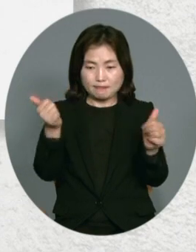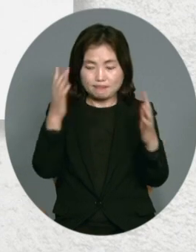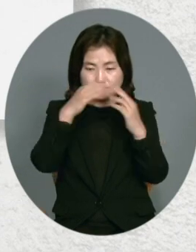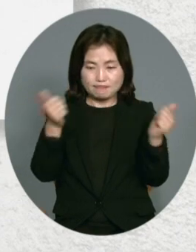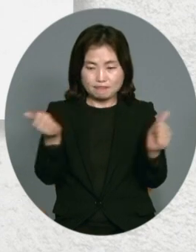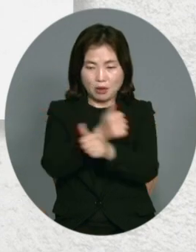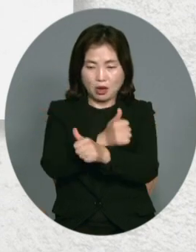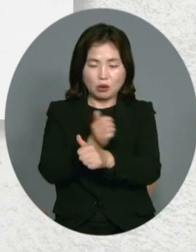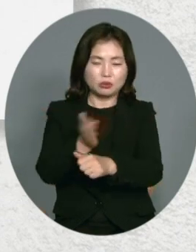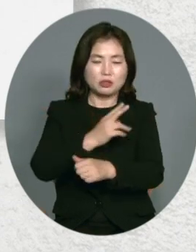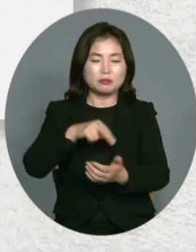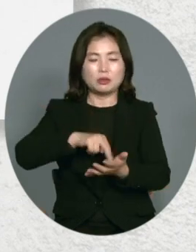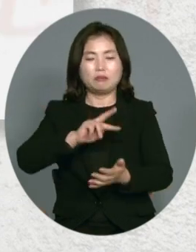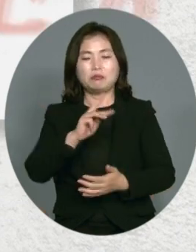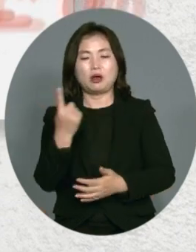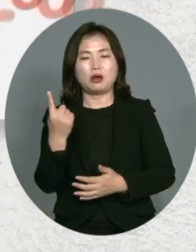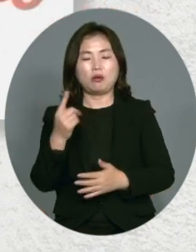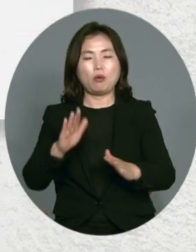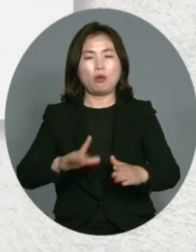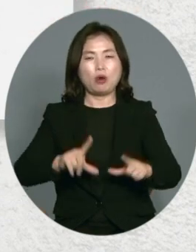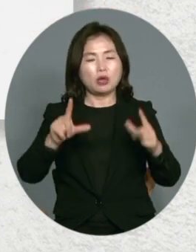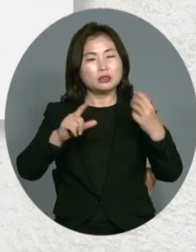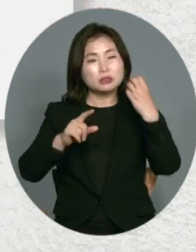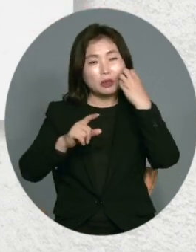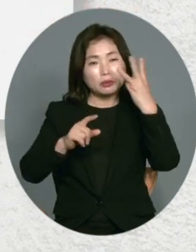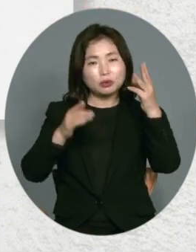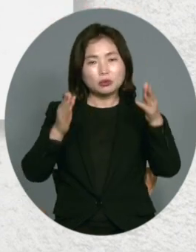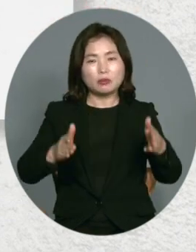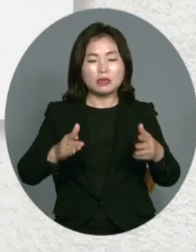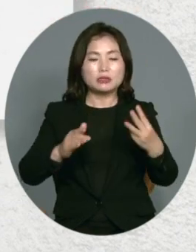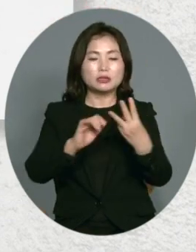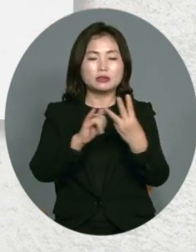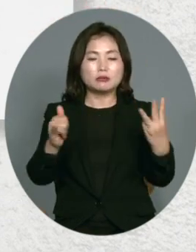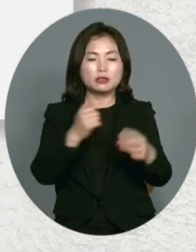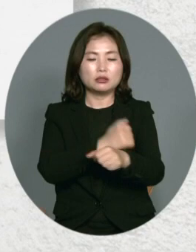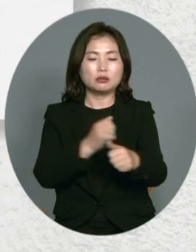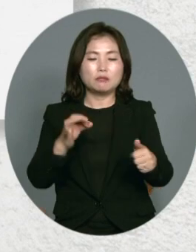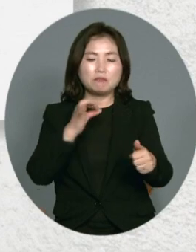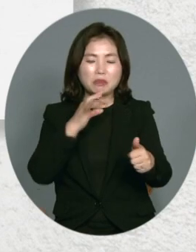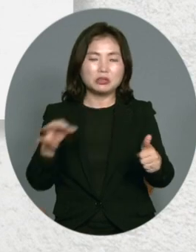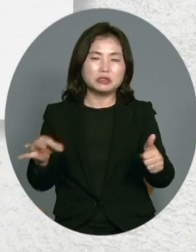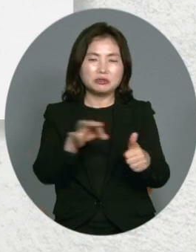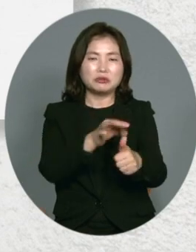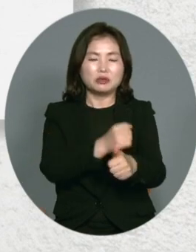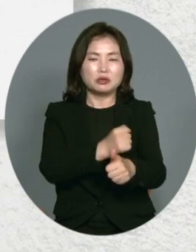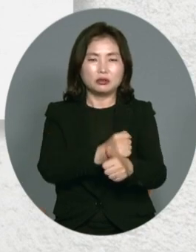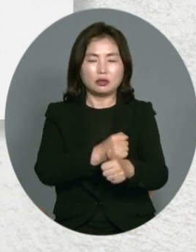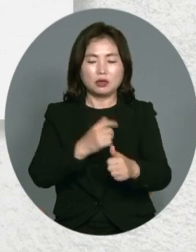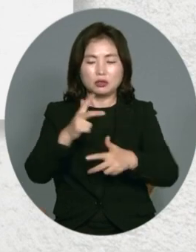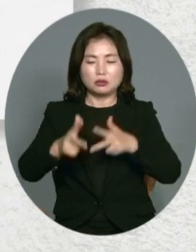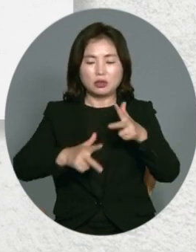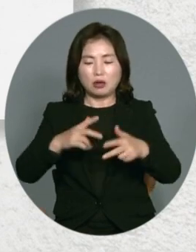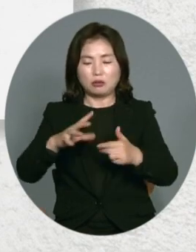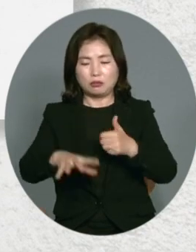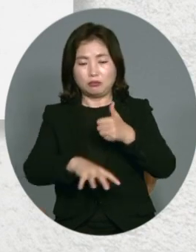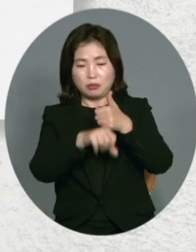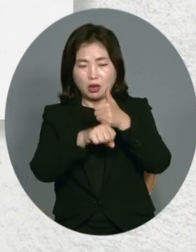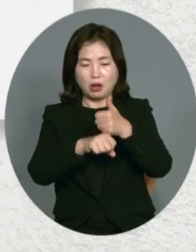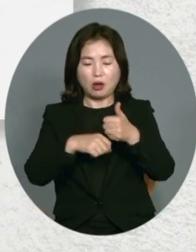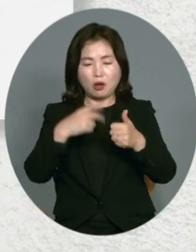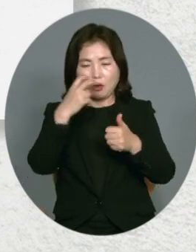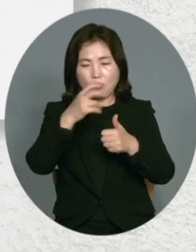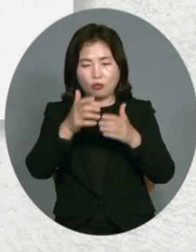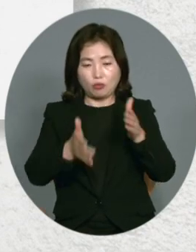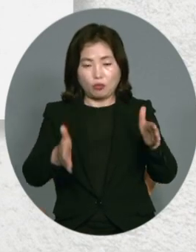갑자기 입장을 바꿨고 올해는 3개월치 3명의 인건비만 지원하겠다며 사업을 총괄하고 책임질